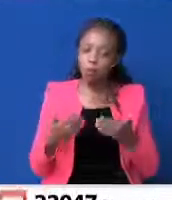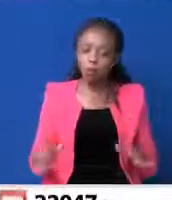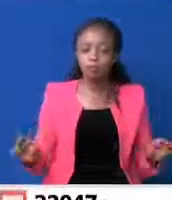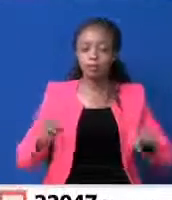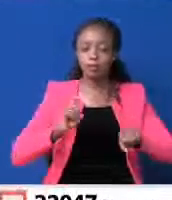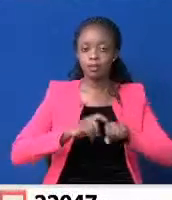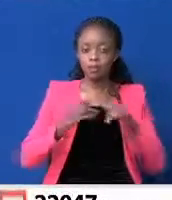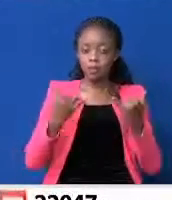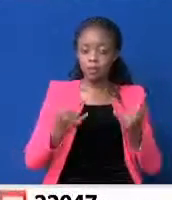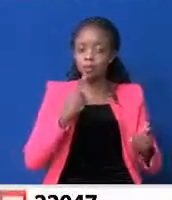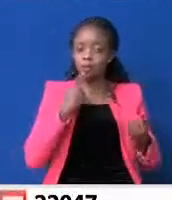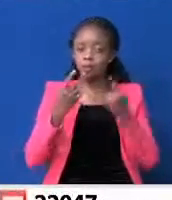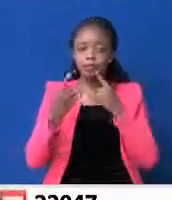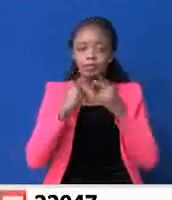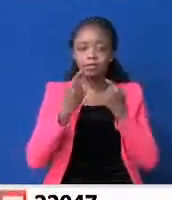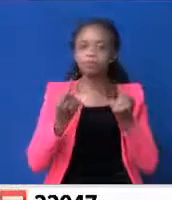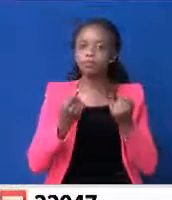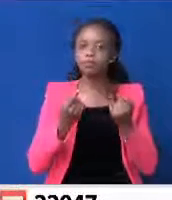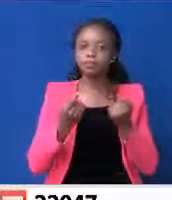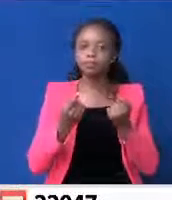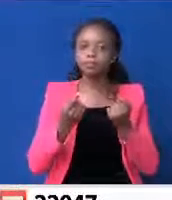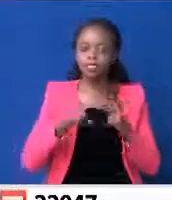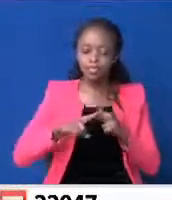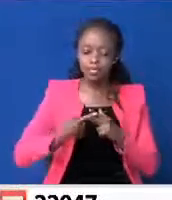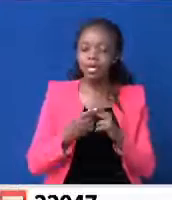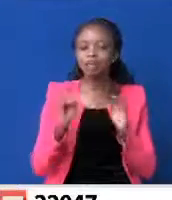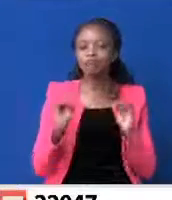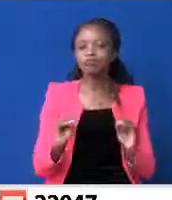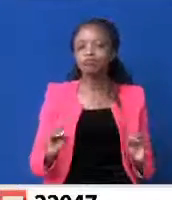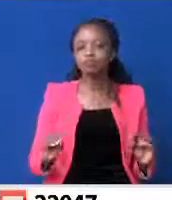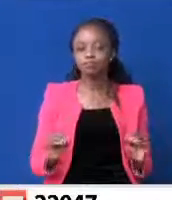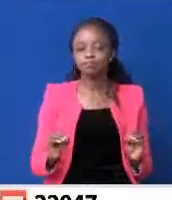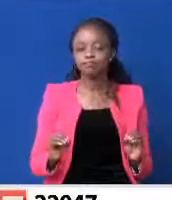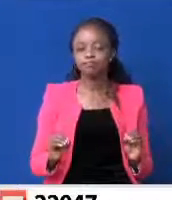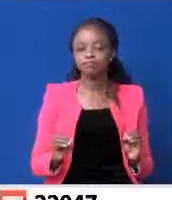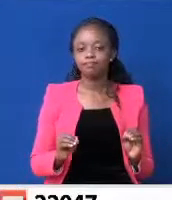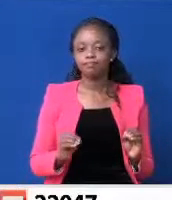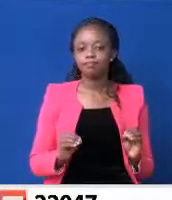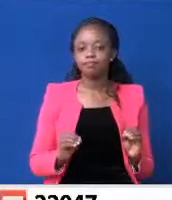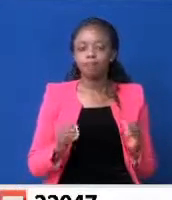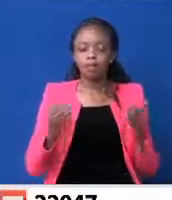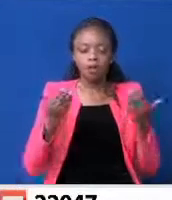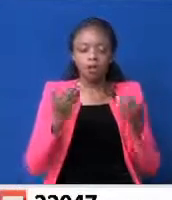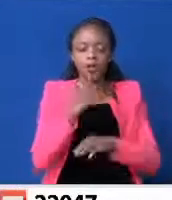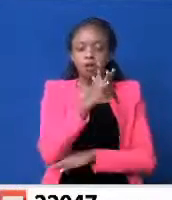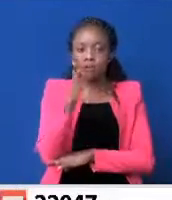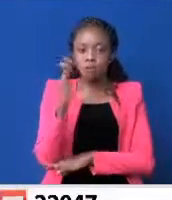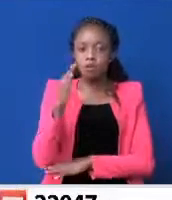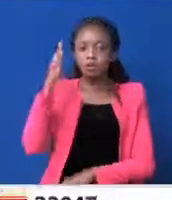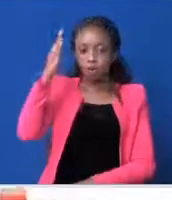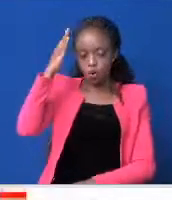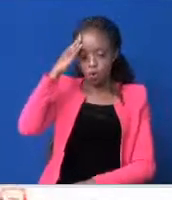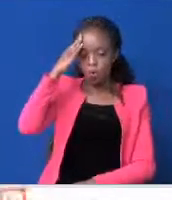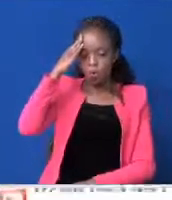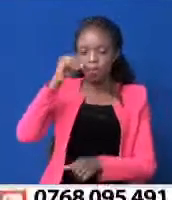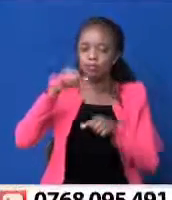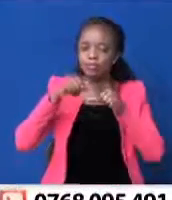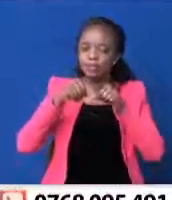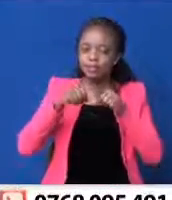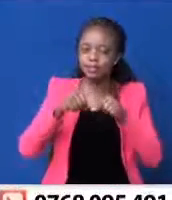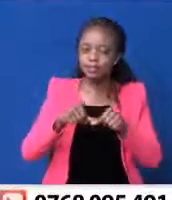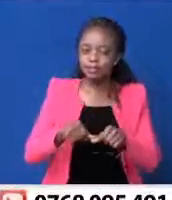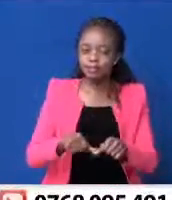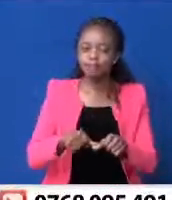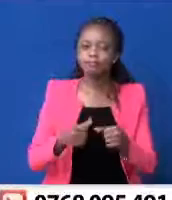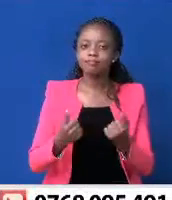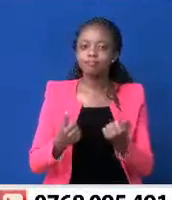tunaongea, hatuna mahali ya kuanzia. Nasi tulikuwa tunategemea hapa msituni. Tunajua kwamba msitu tumekuwa tukienda